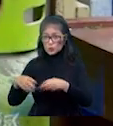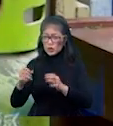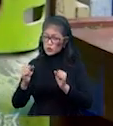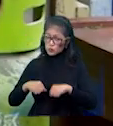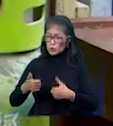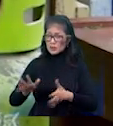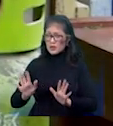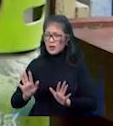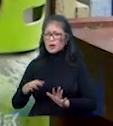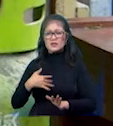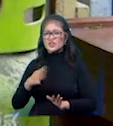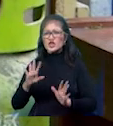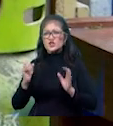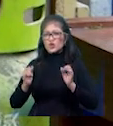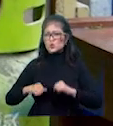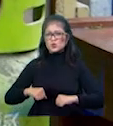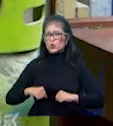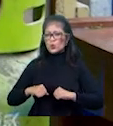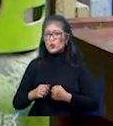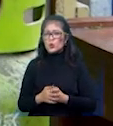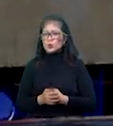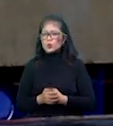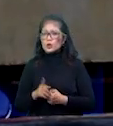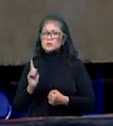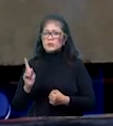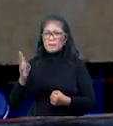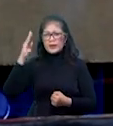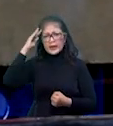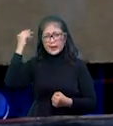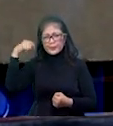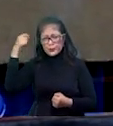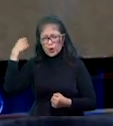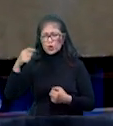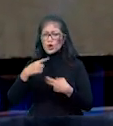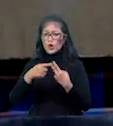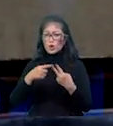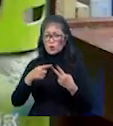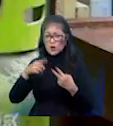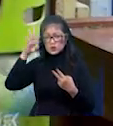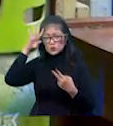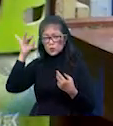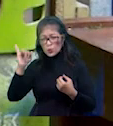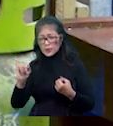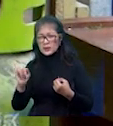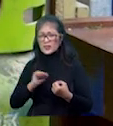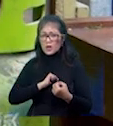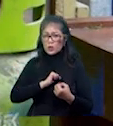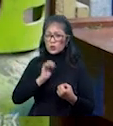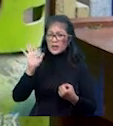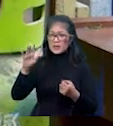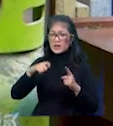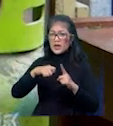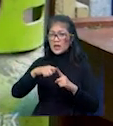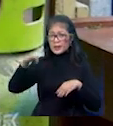setuju melalui KTP satu repot kedua susah ya takutnya ya pengin enggak usah pakai KTP